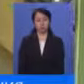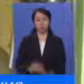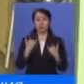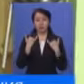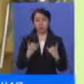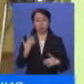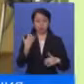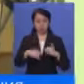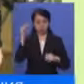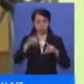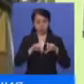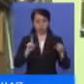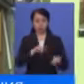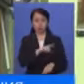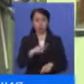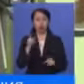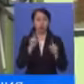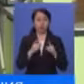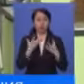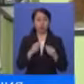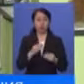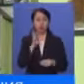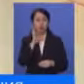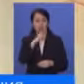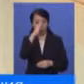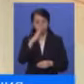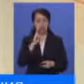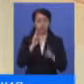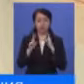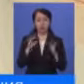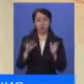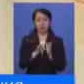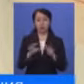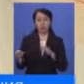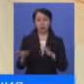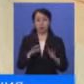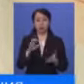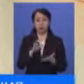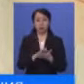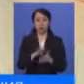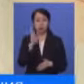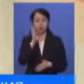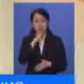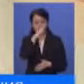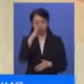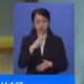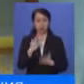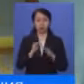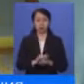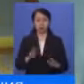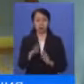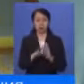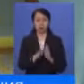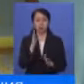Сегодня в средней школе номер 2 особенный день – родительское собрание. Цель данного мероприятия – ознакомление родителей и детей с форматом